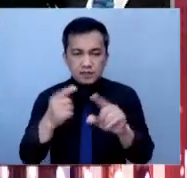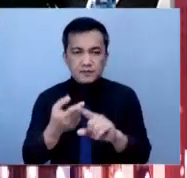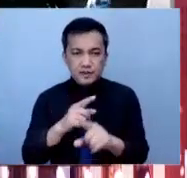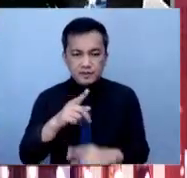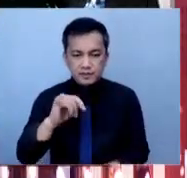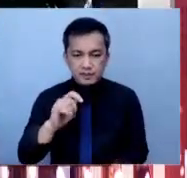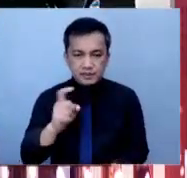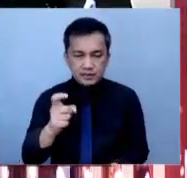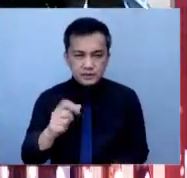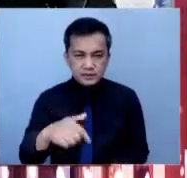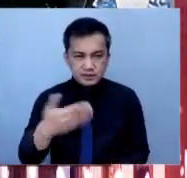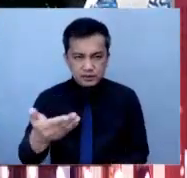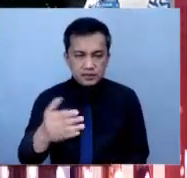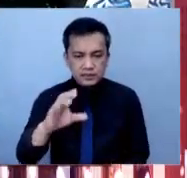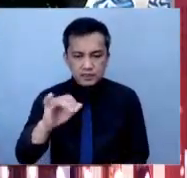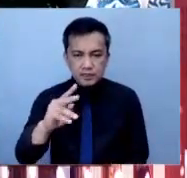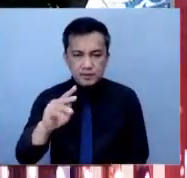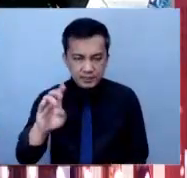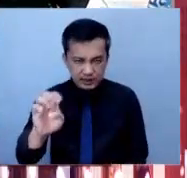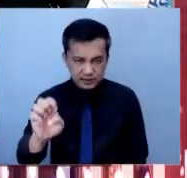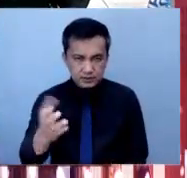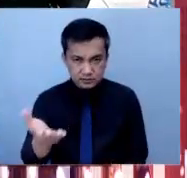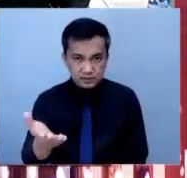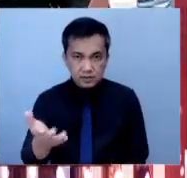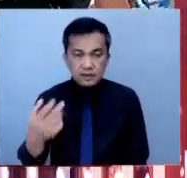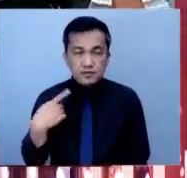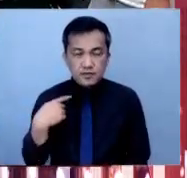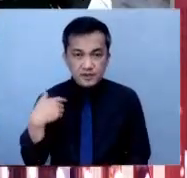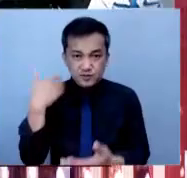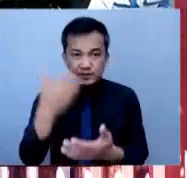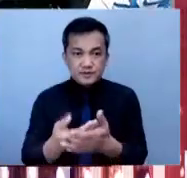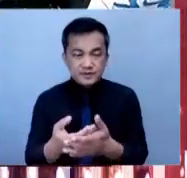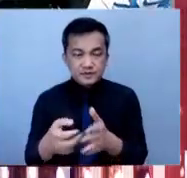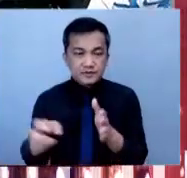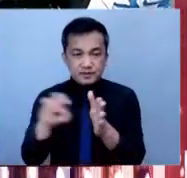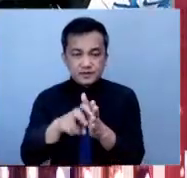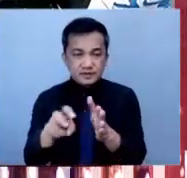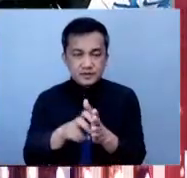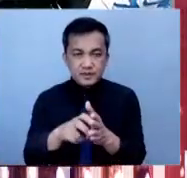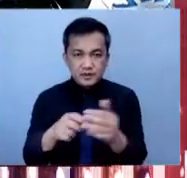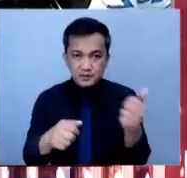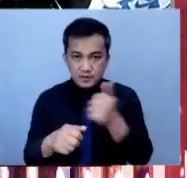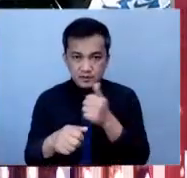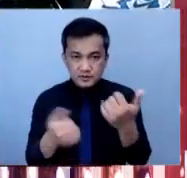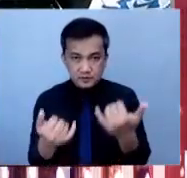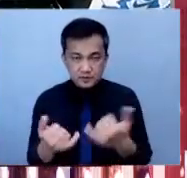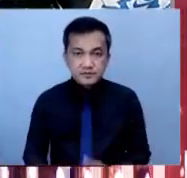yan, Camille Samonte. Camille, may mga dumarating pa bang pasahero o biyahero sa mga oras na ito?